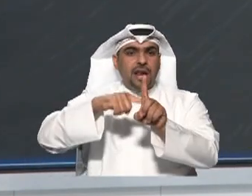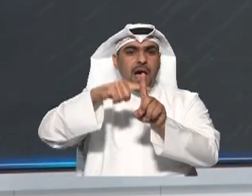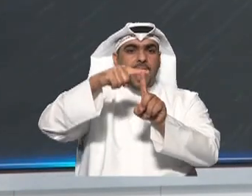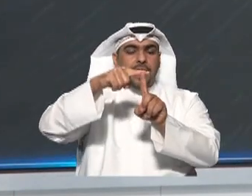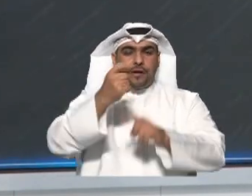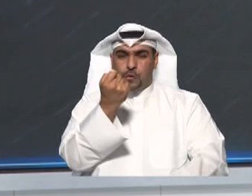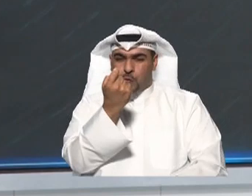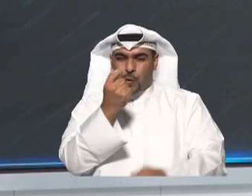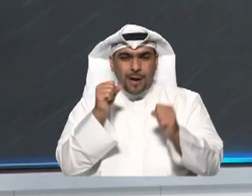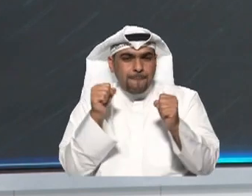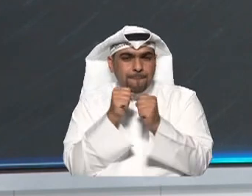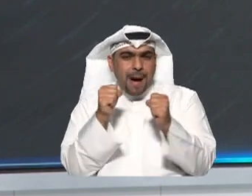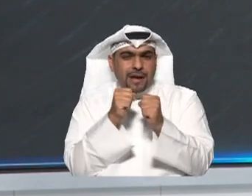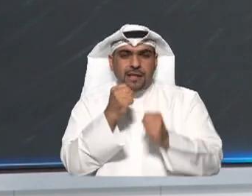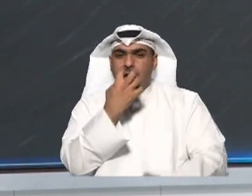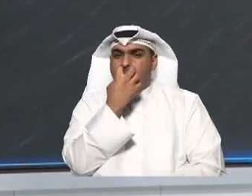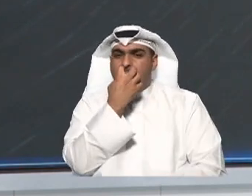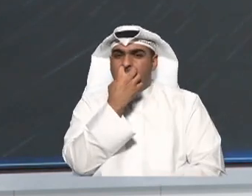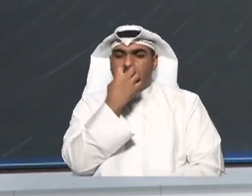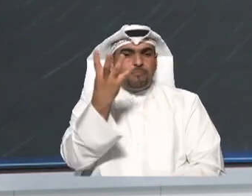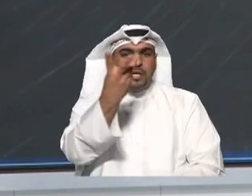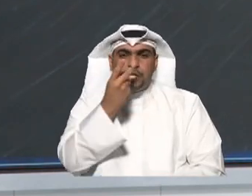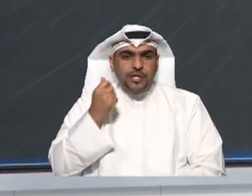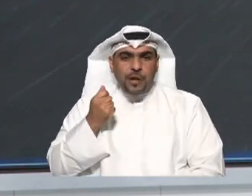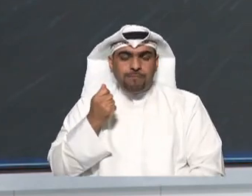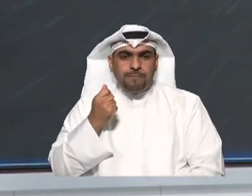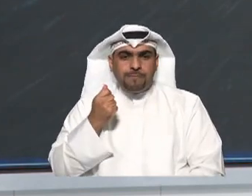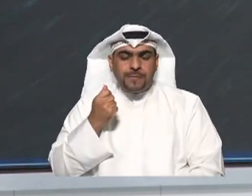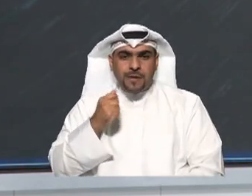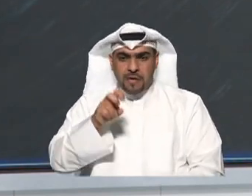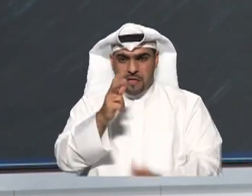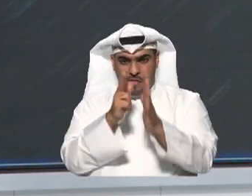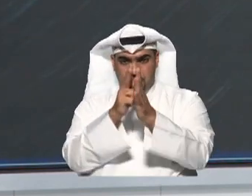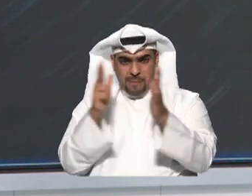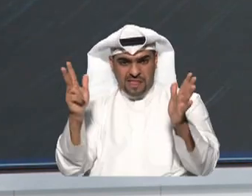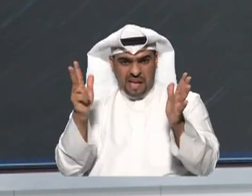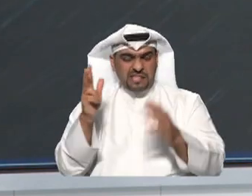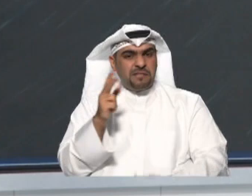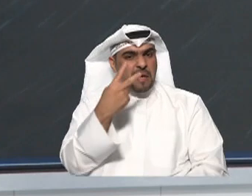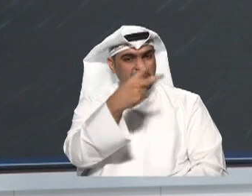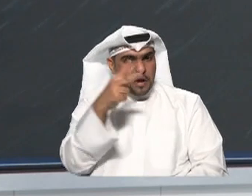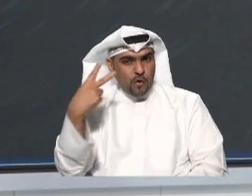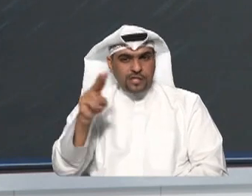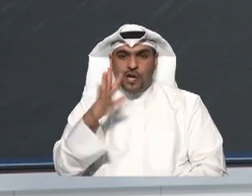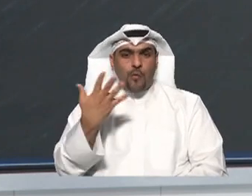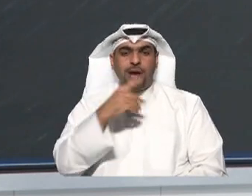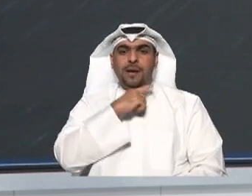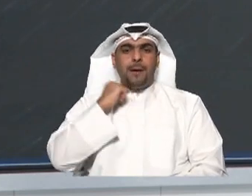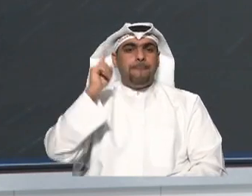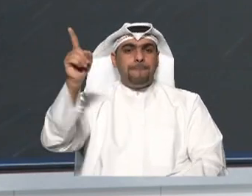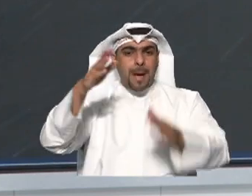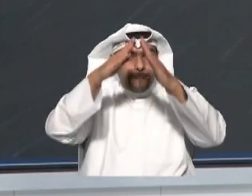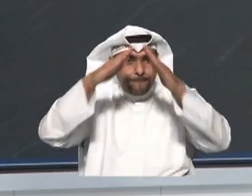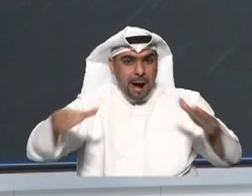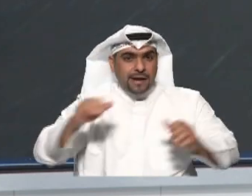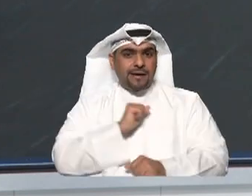البرودة ومتوقع تصل درجات الحرارة على أغلب المناطق البرية ما بين 18 إلى 22 درجة مئوية. استمرار في الرياح شمالية